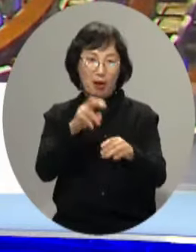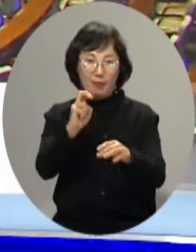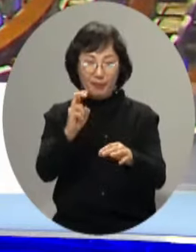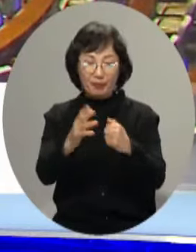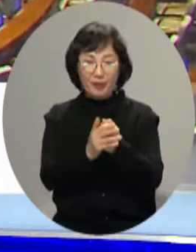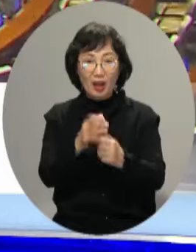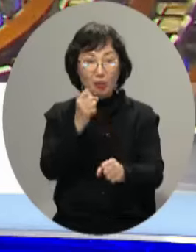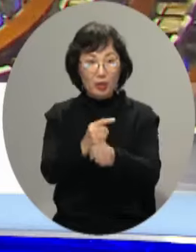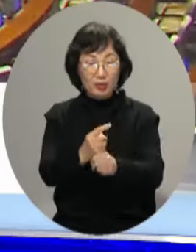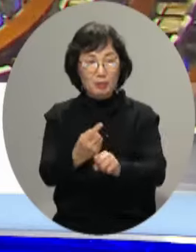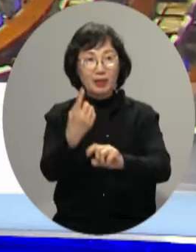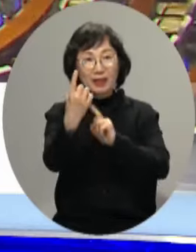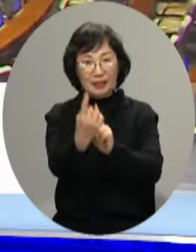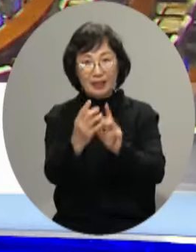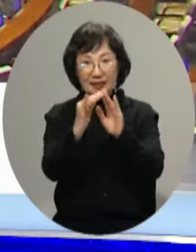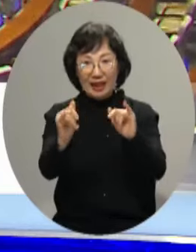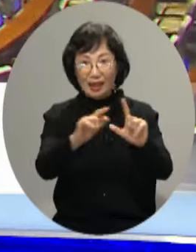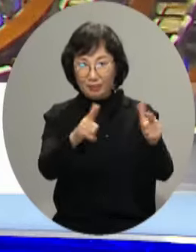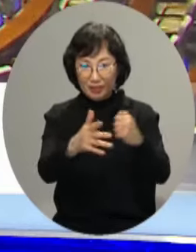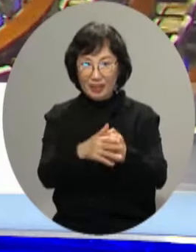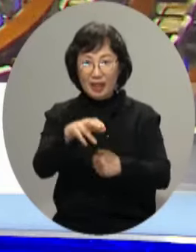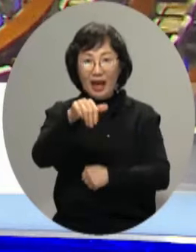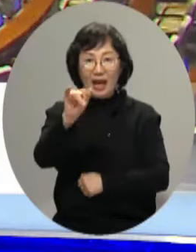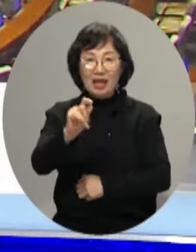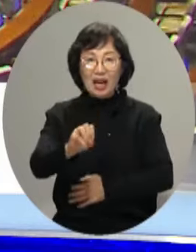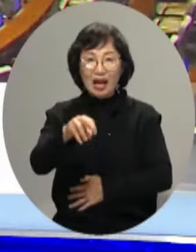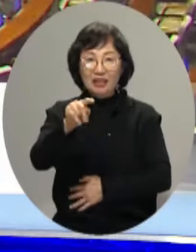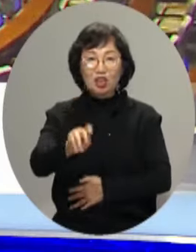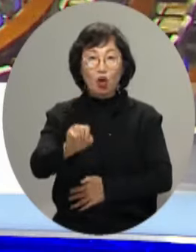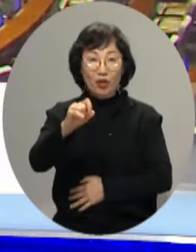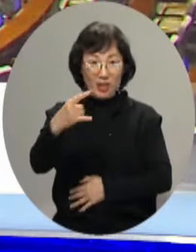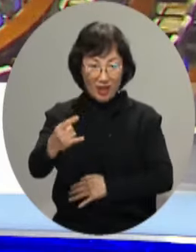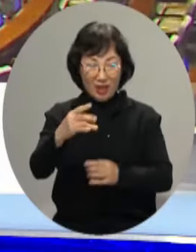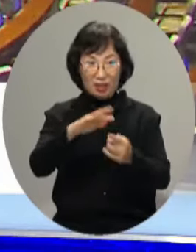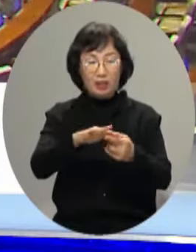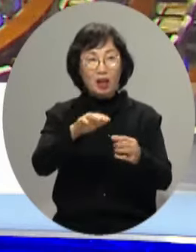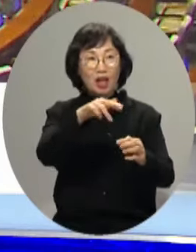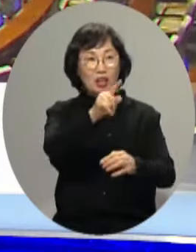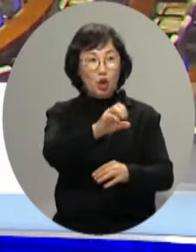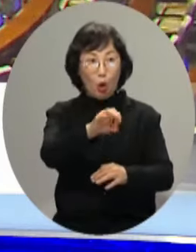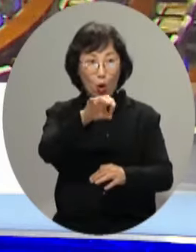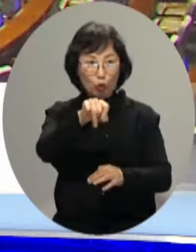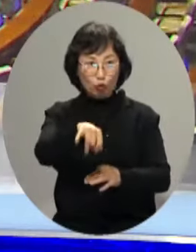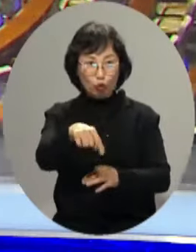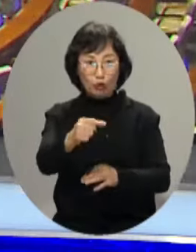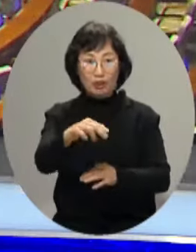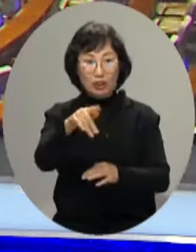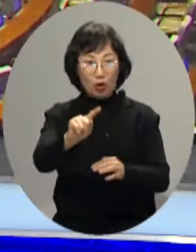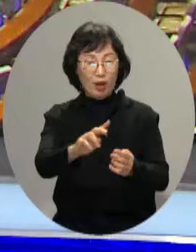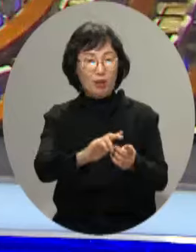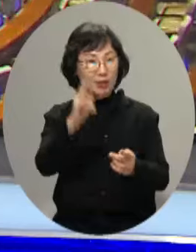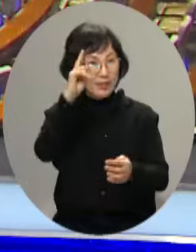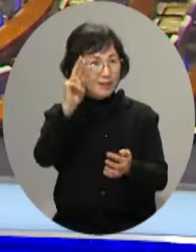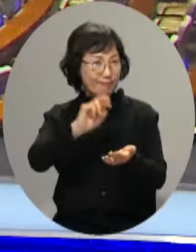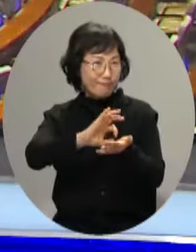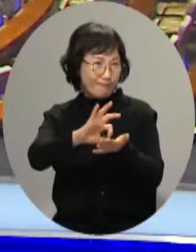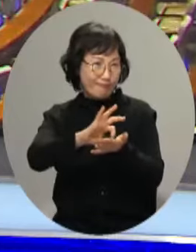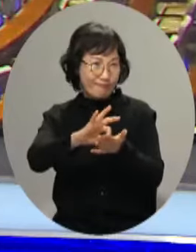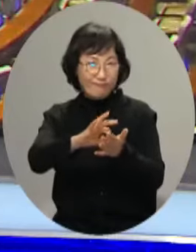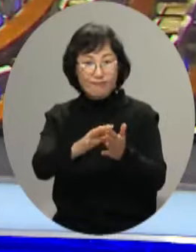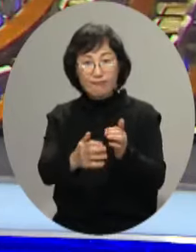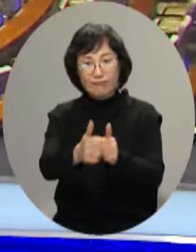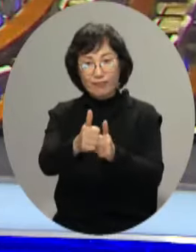상대 현역 의원인 진보당 강성희, 정운천 예비 후보와의 팽팽한 신경전도 벌어지고 있습니다. 강동엽